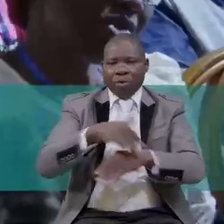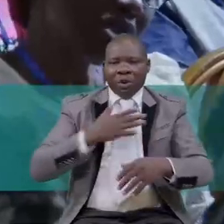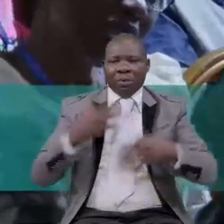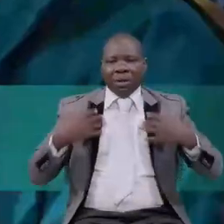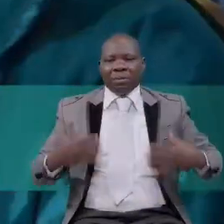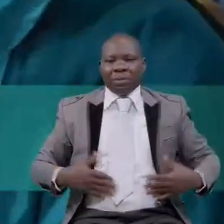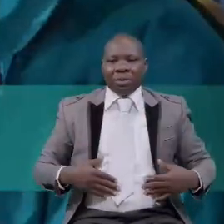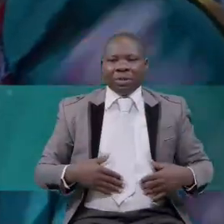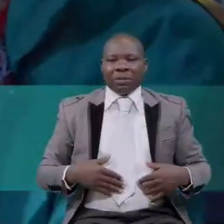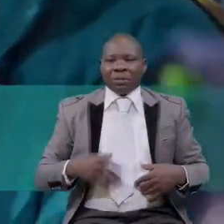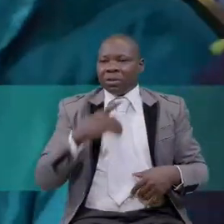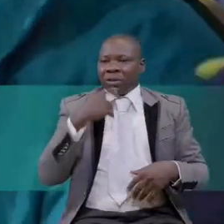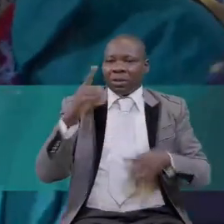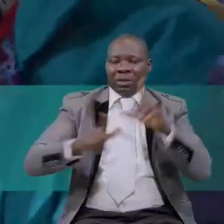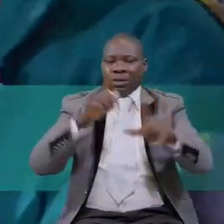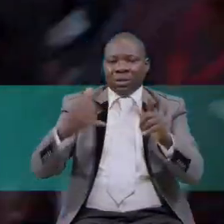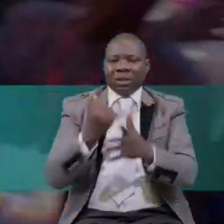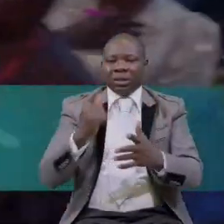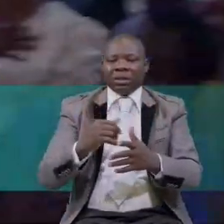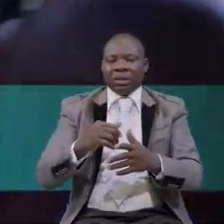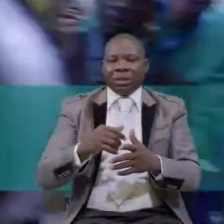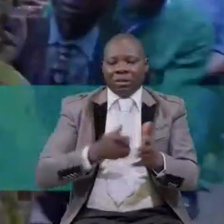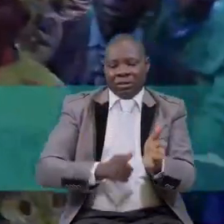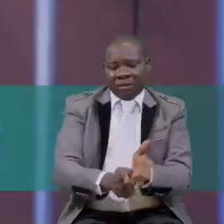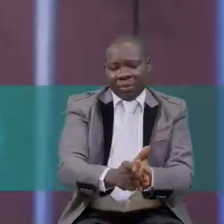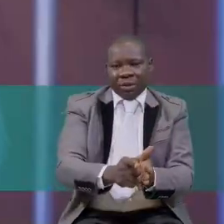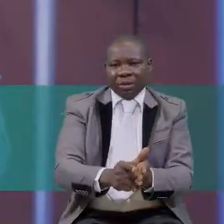Toi-même. Ils ne marcheront plus. Les serpents.